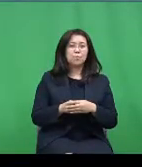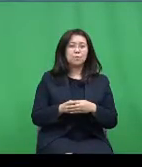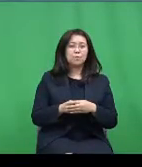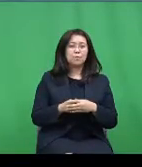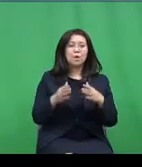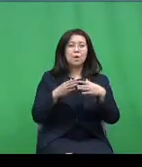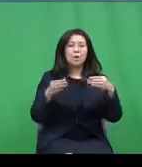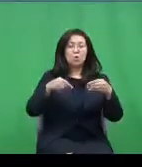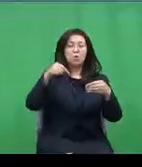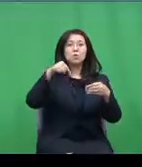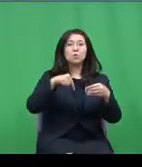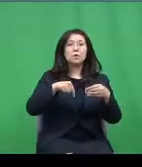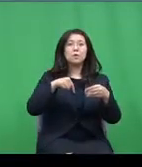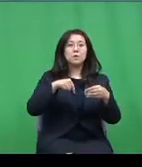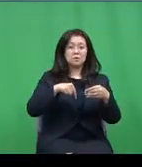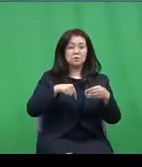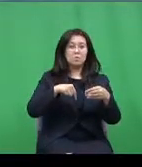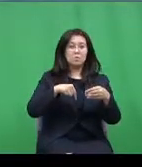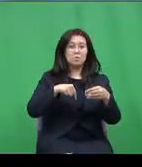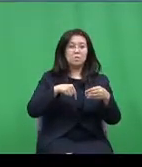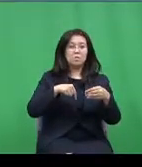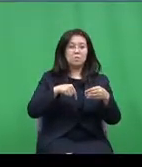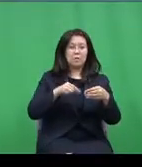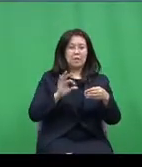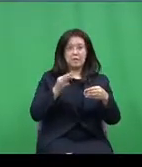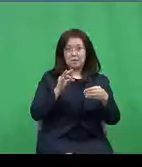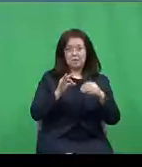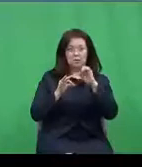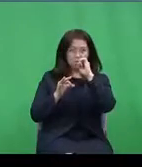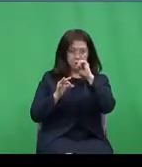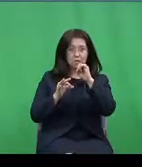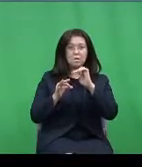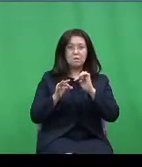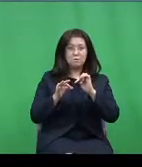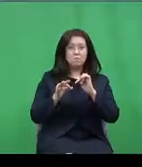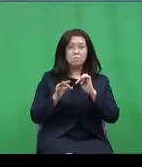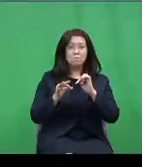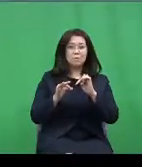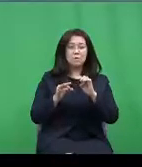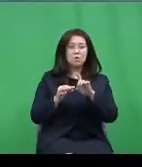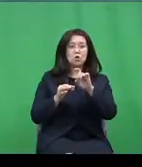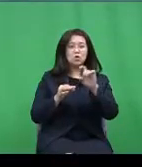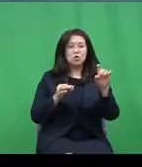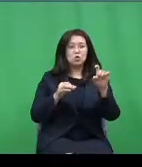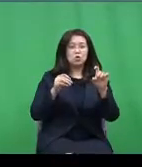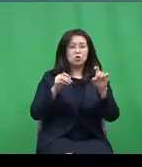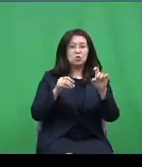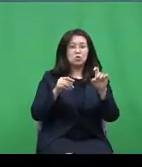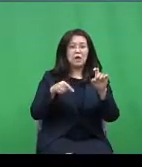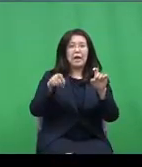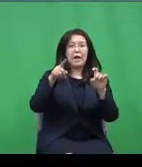的国内の、の方が値段がもちろんいいんですが、まあ10アールあたり